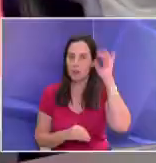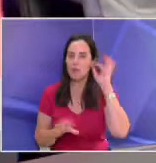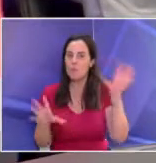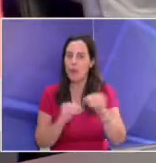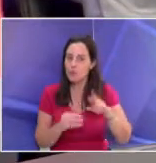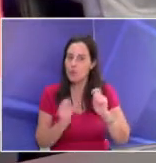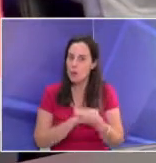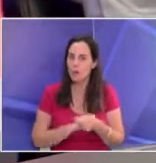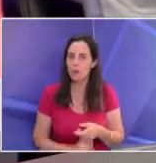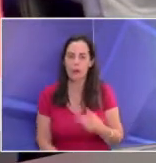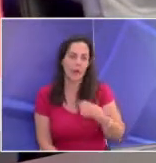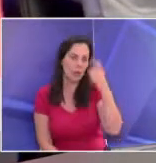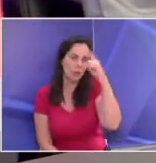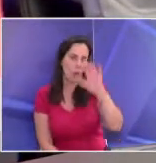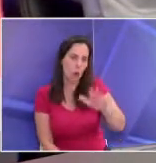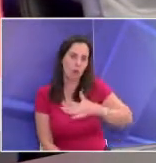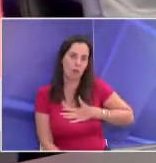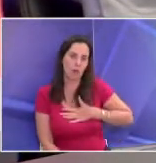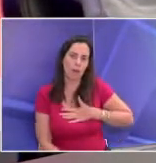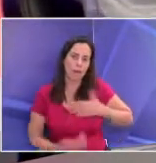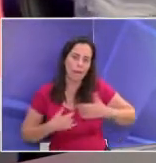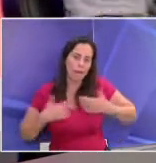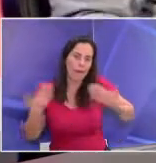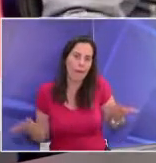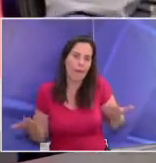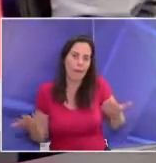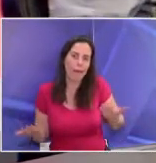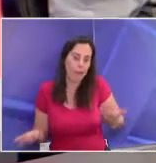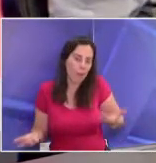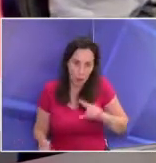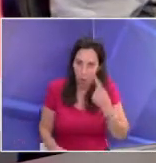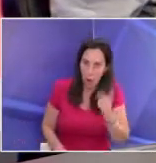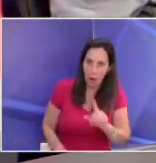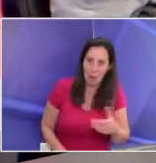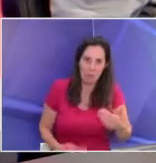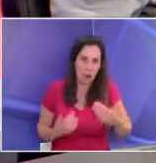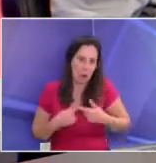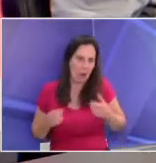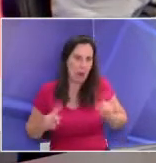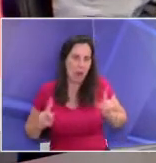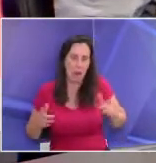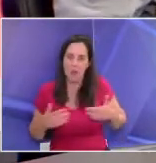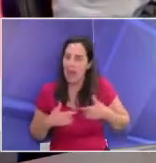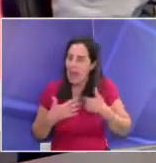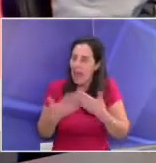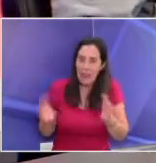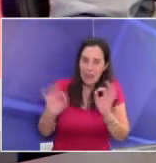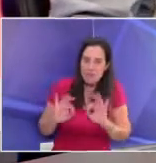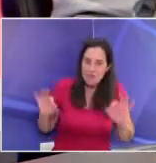ונשים. לא יודע, אני לא... אין לי... אתה לא רואה את זה. אני... לא... אין לך שום